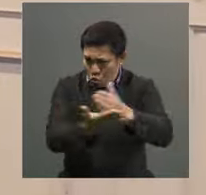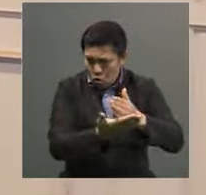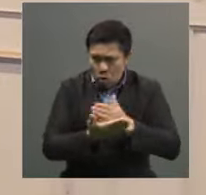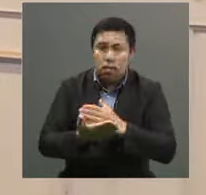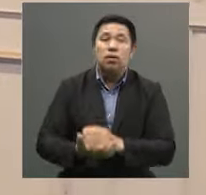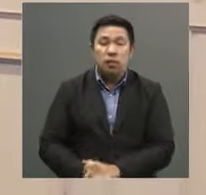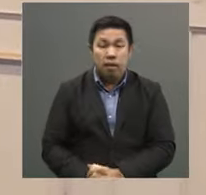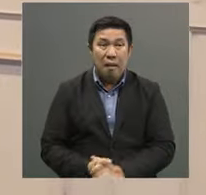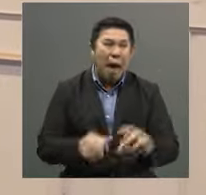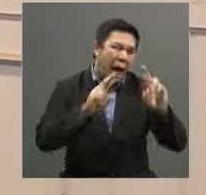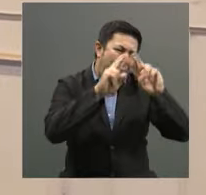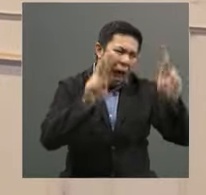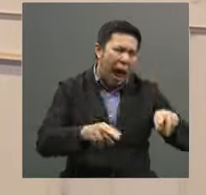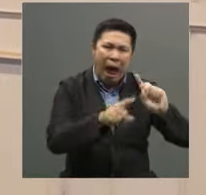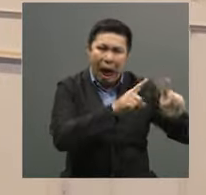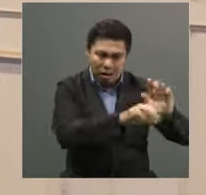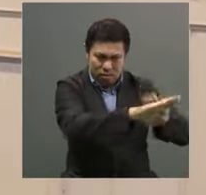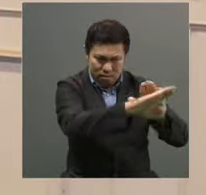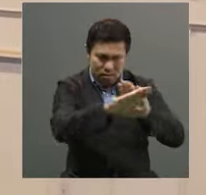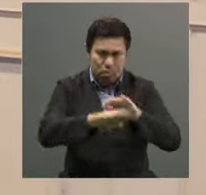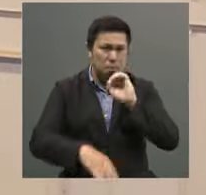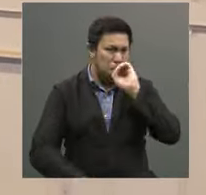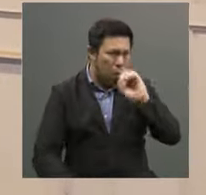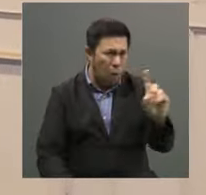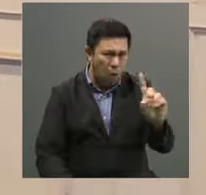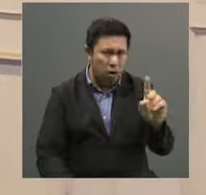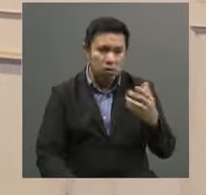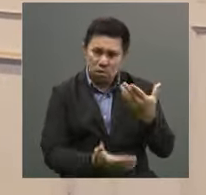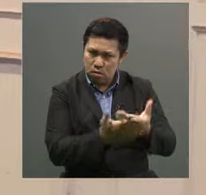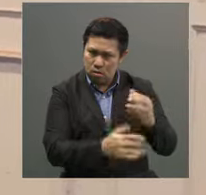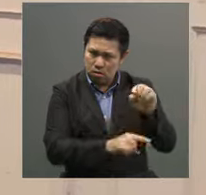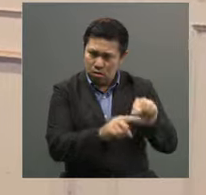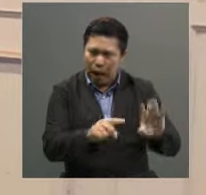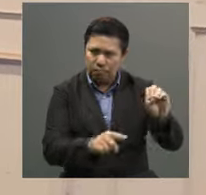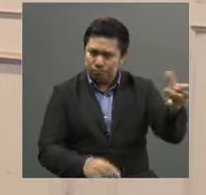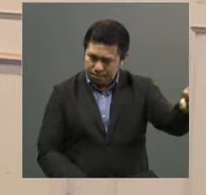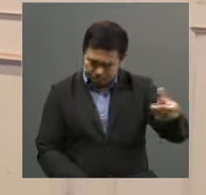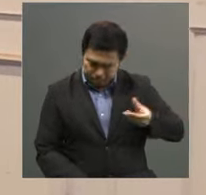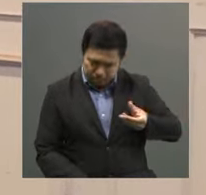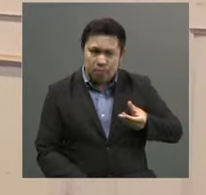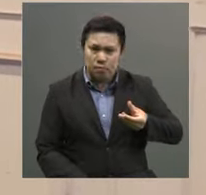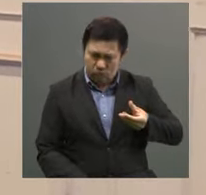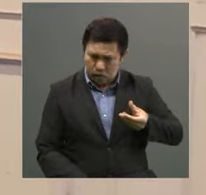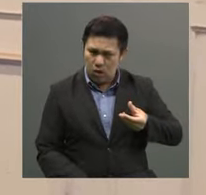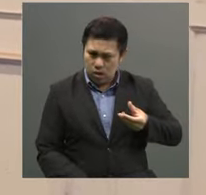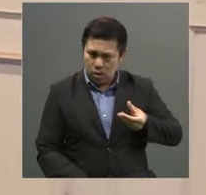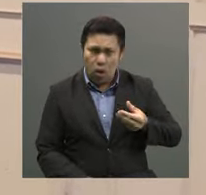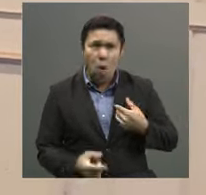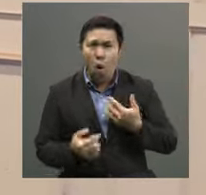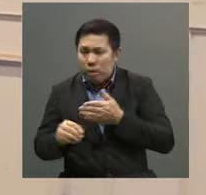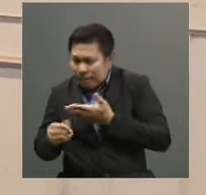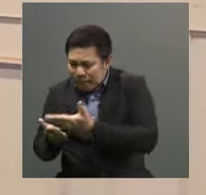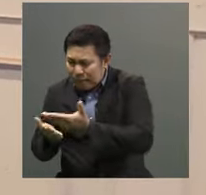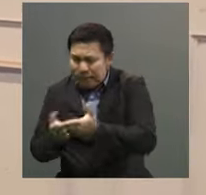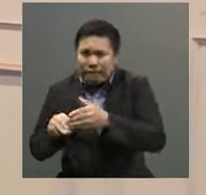สำหรับสำหรับร้านอาหารทั่วๆไปด้วยนะครับก็คือดีที่สุดคือมัดจำไว้เลยมัดจำไว้สักครึ่งนึงอะไรอย่างเงี้ยนะครับไม่ต้องมานั่งเตรียมแล้วที่